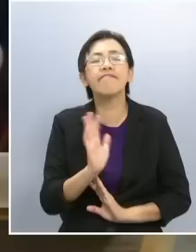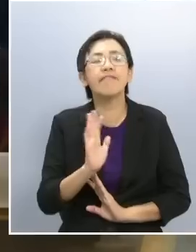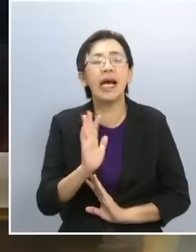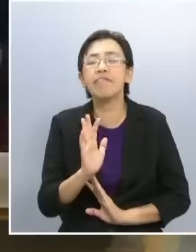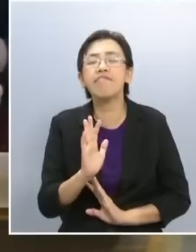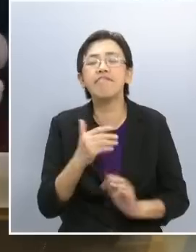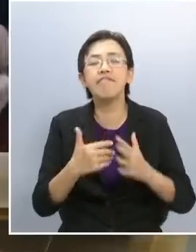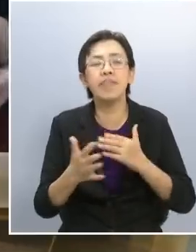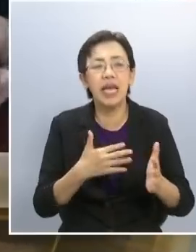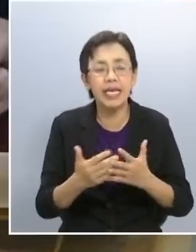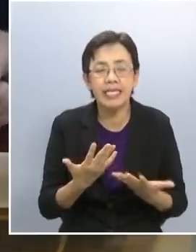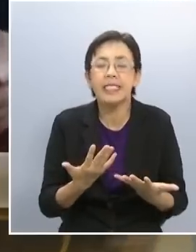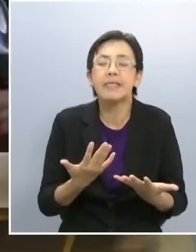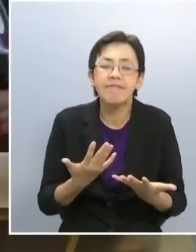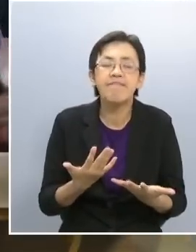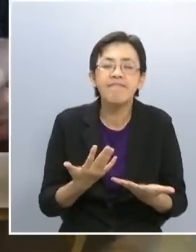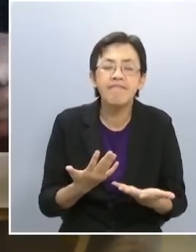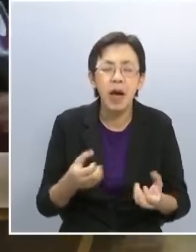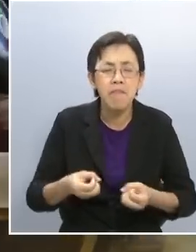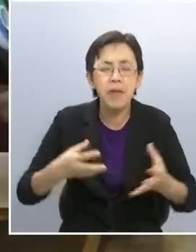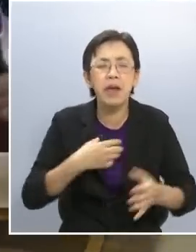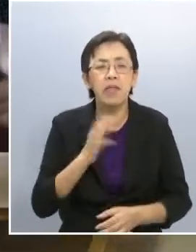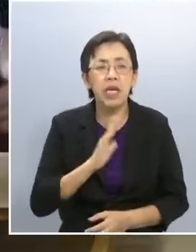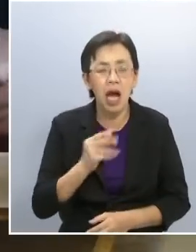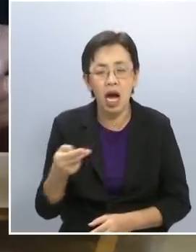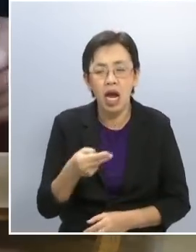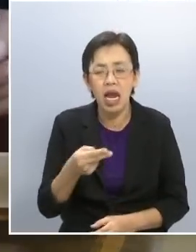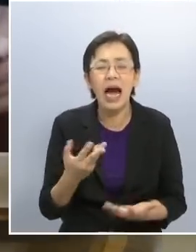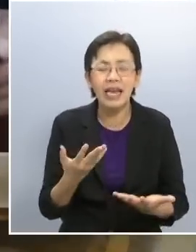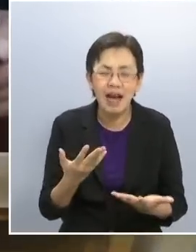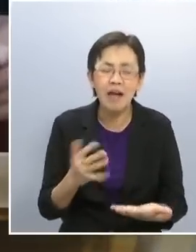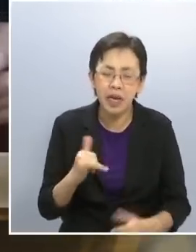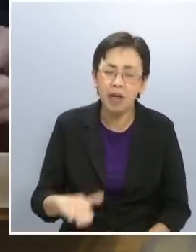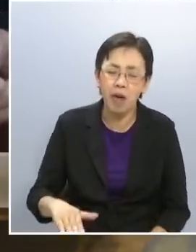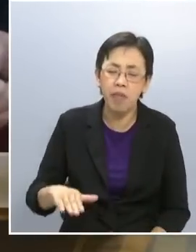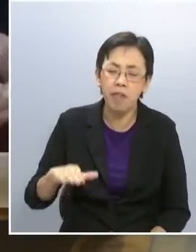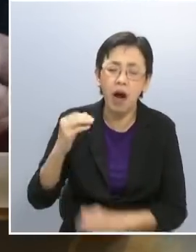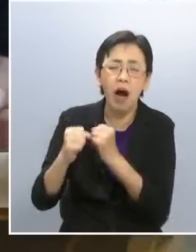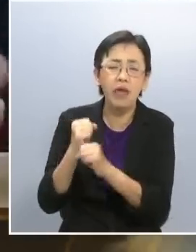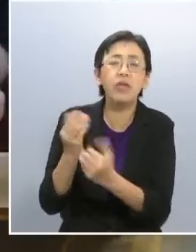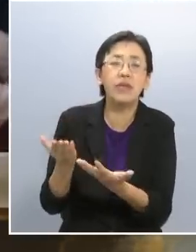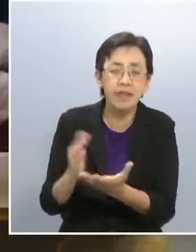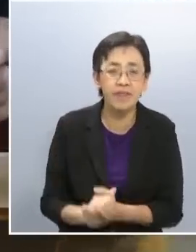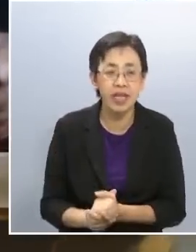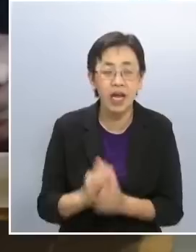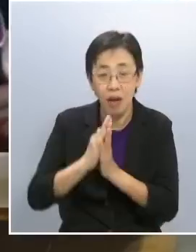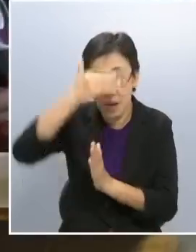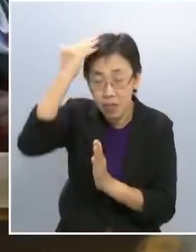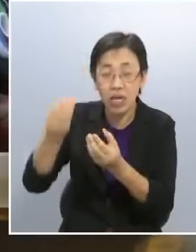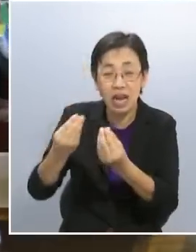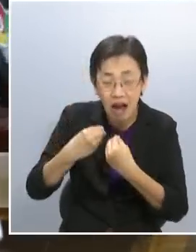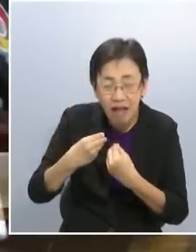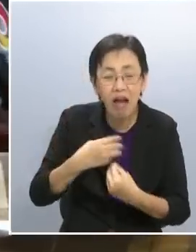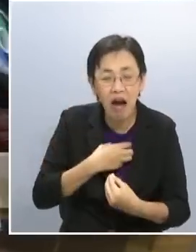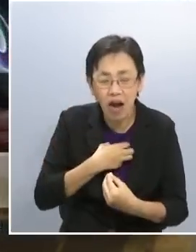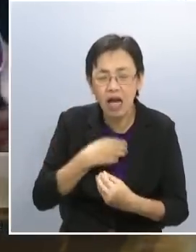นี้ไม่มีใครอยากให้เกิดขึ้นหลานคงจะมาได้แค่นี้จริงๆ หลานเคยบอกว่าจะบวชให้แต่ยังบวชไม่ได้เพราะยังเรียนไม่